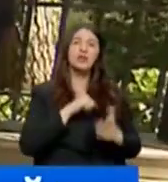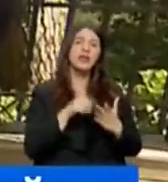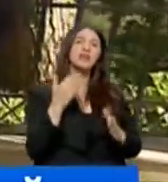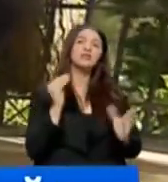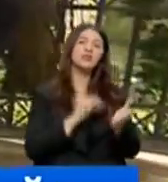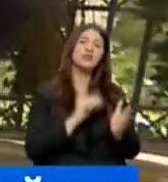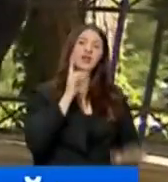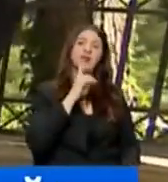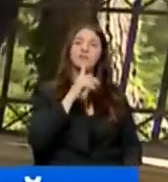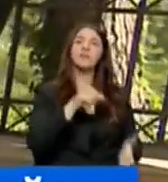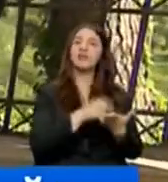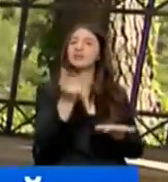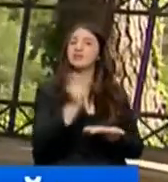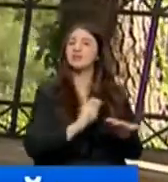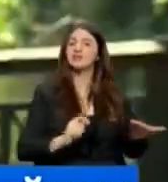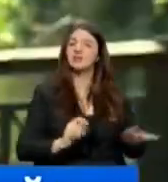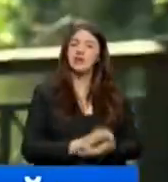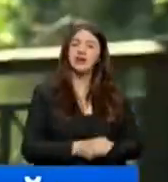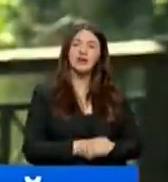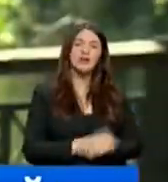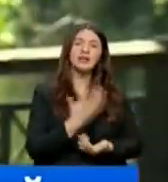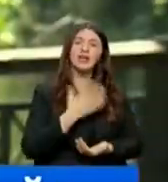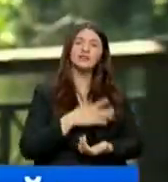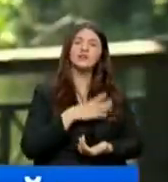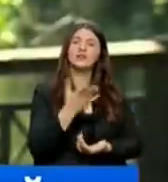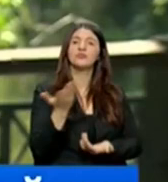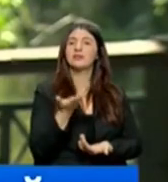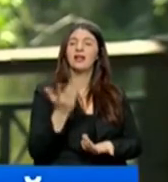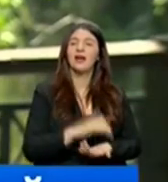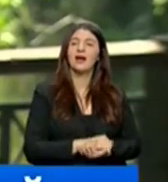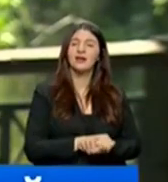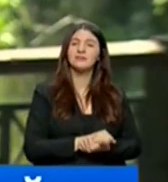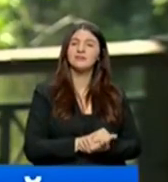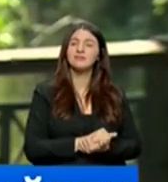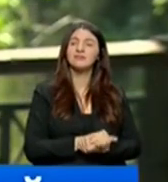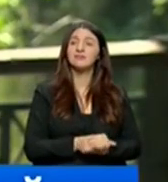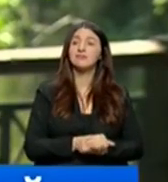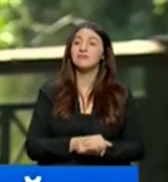nasıl geçecek efendim? Tarih siz nasıl yazacak? Ne istiyorsunuz yani mesela?